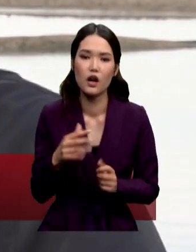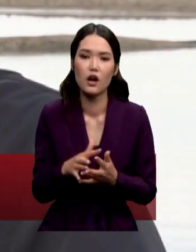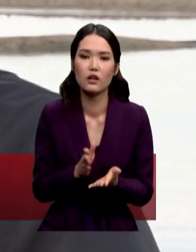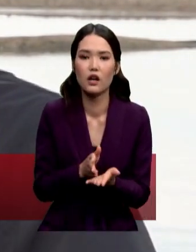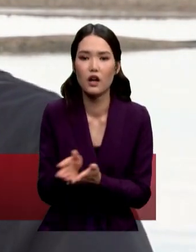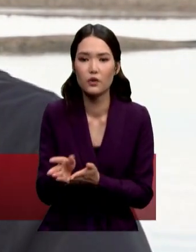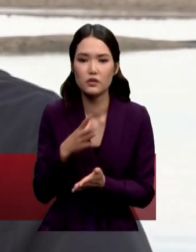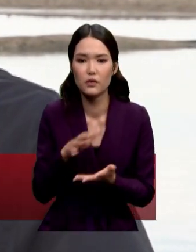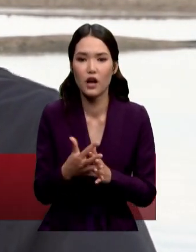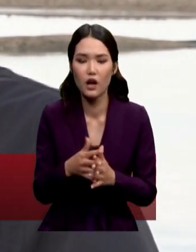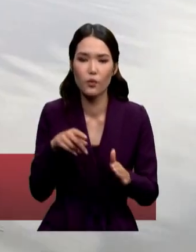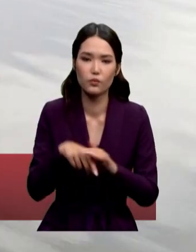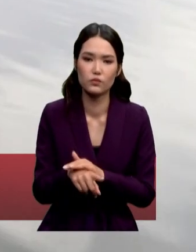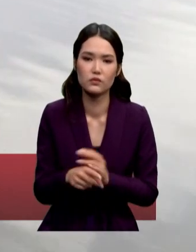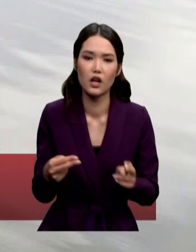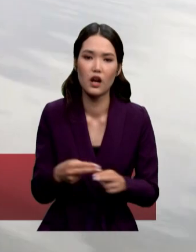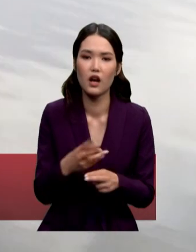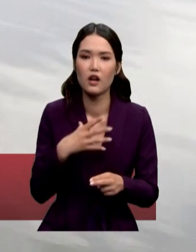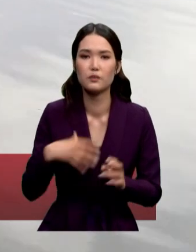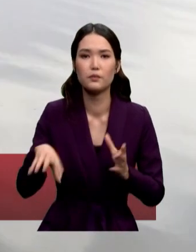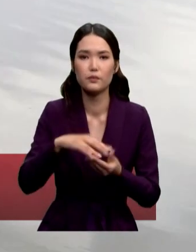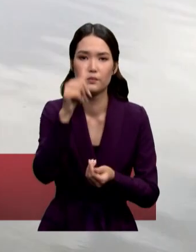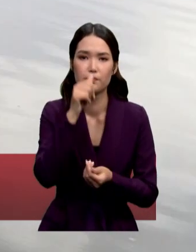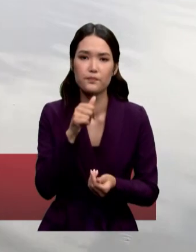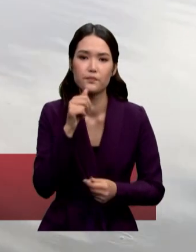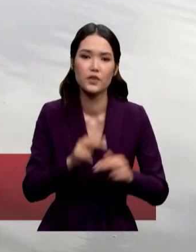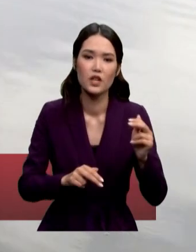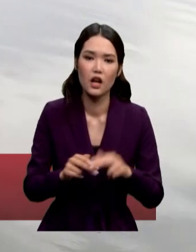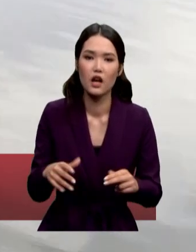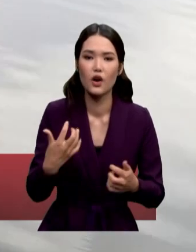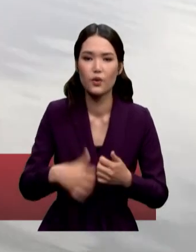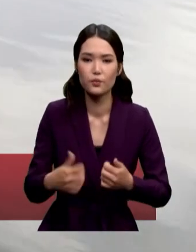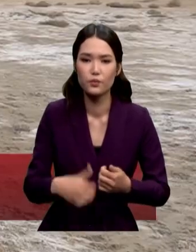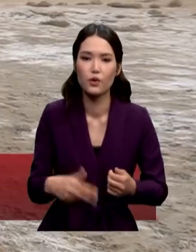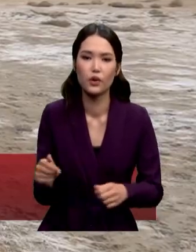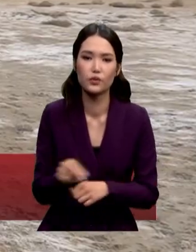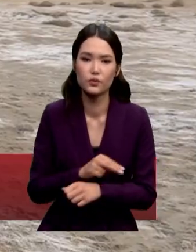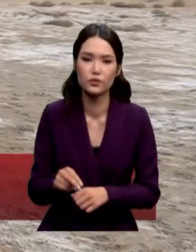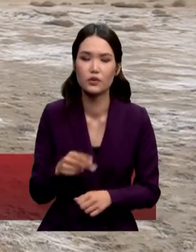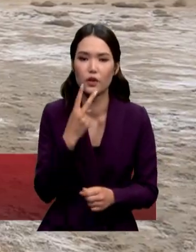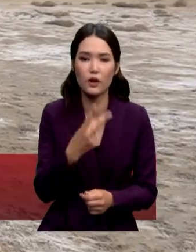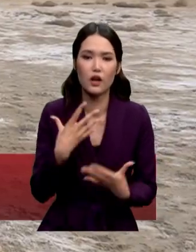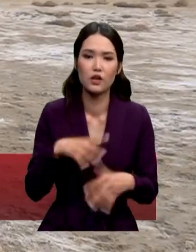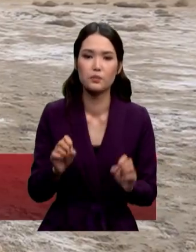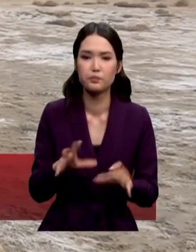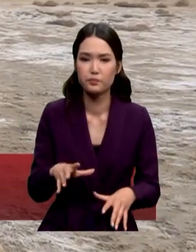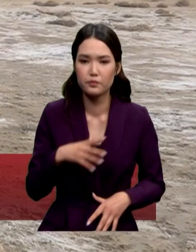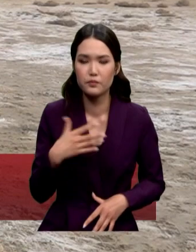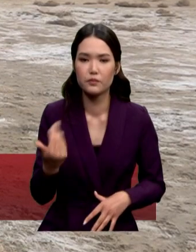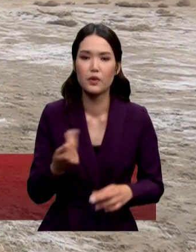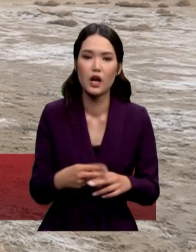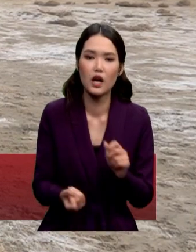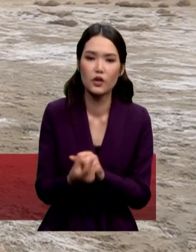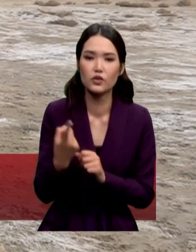уже ауылдың ішінде демалу мүмкін емес болады. Жарты ғасыр бұрын салынған кәріз орталығы күрделі жөндеу көрмеген. Бастапқыда теміржол мекемесінен